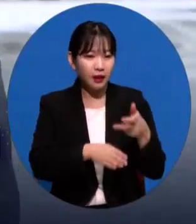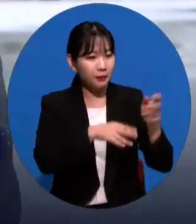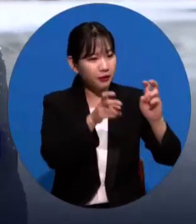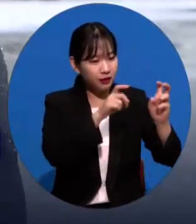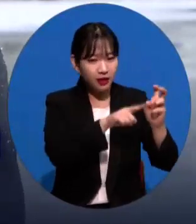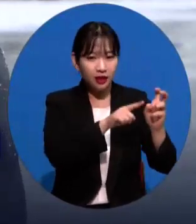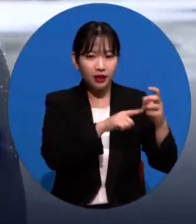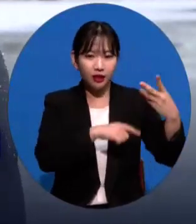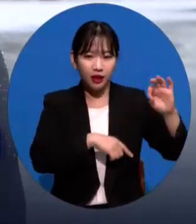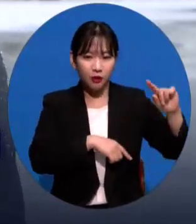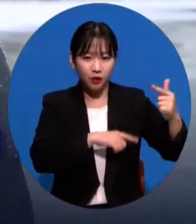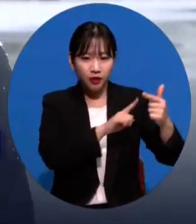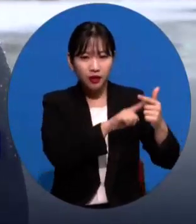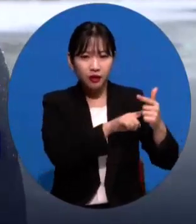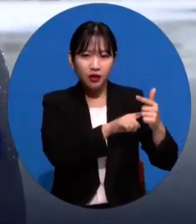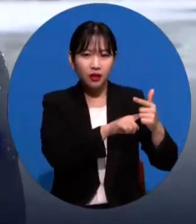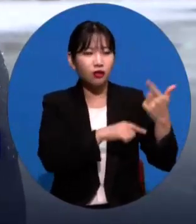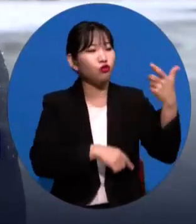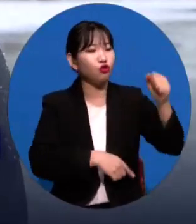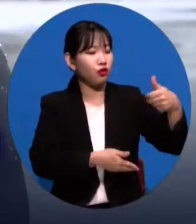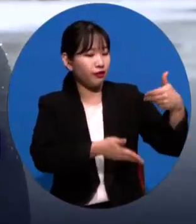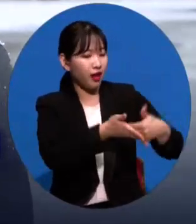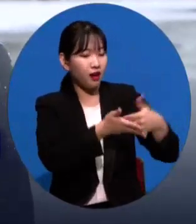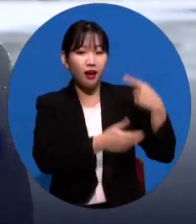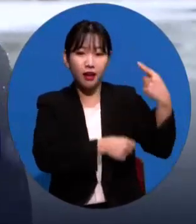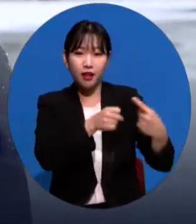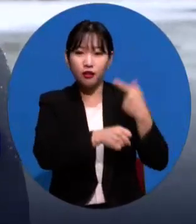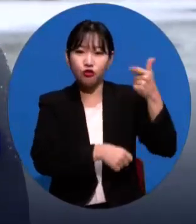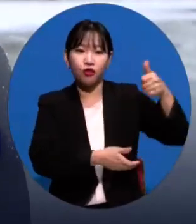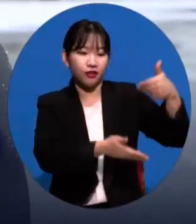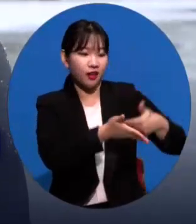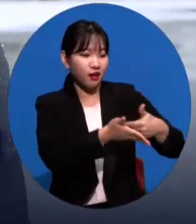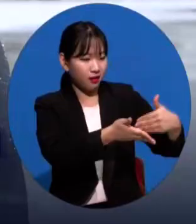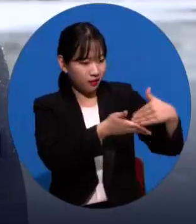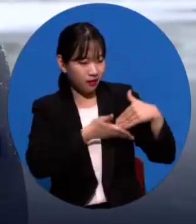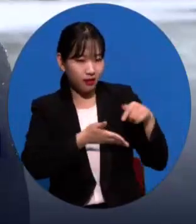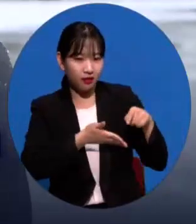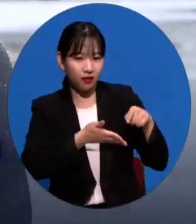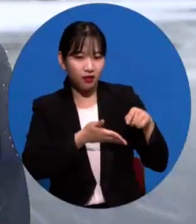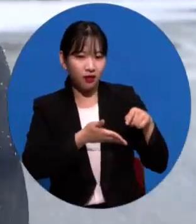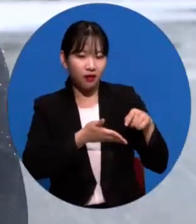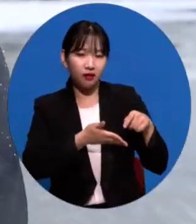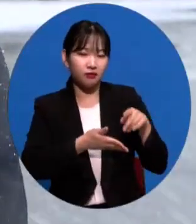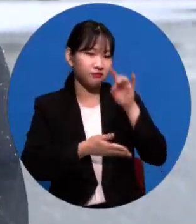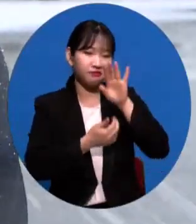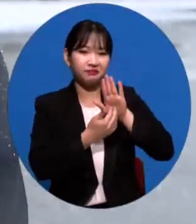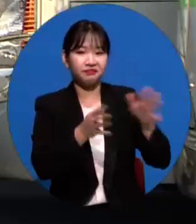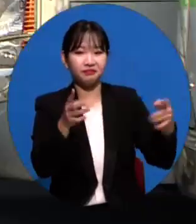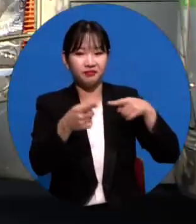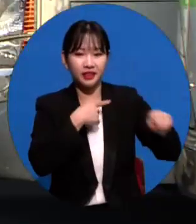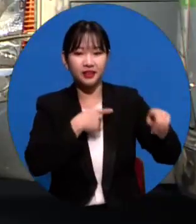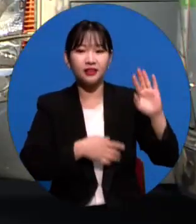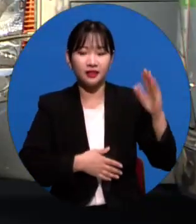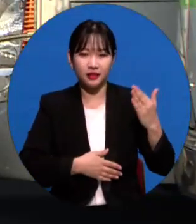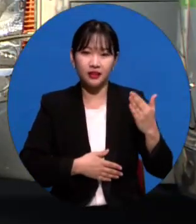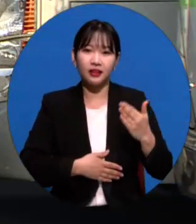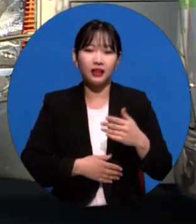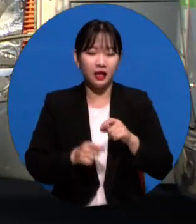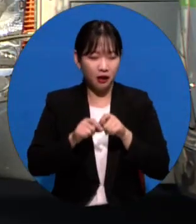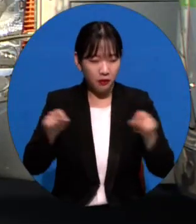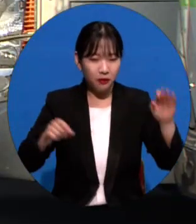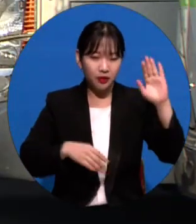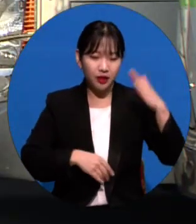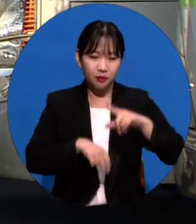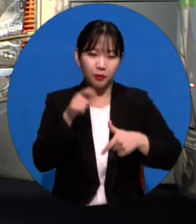운수업체에서는 6억을 연간 6억을 요구를 해서 협의가 안 되었습니다.